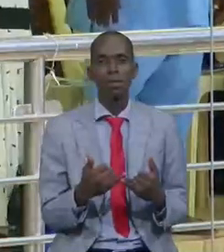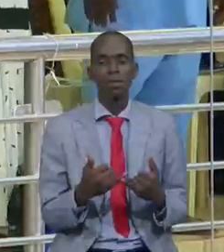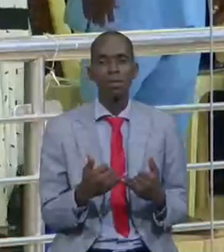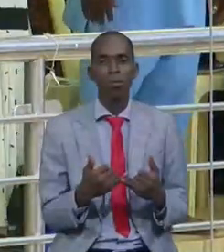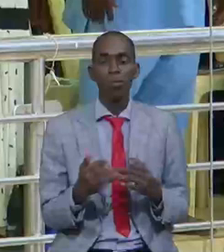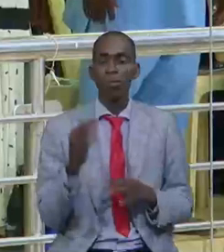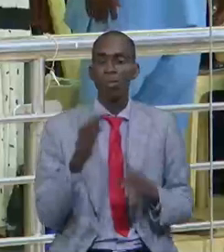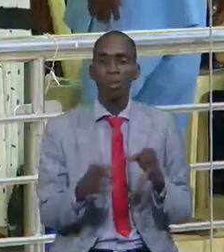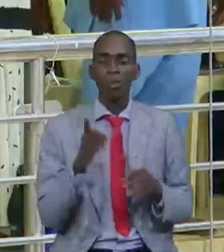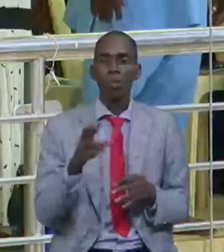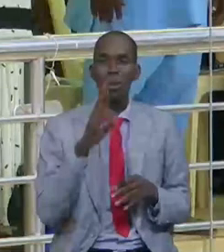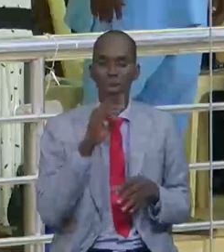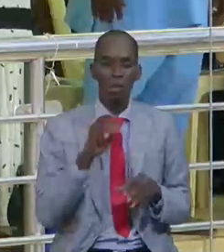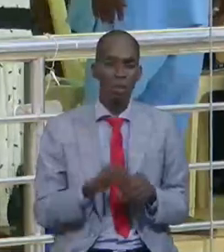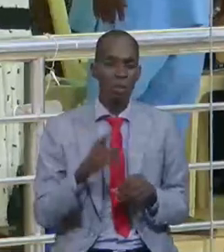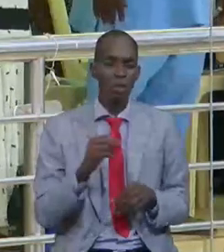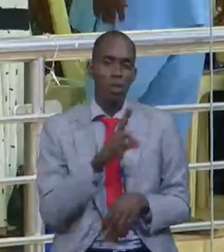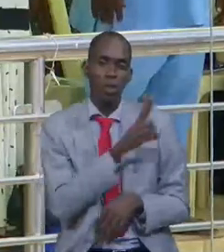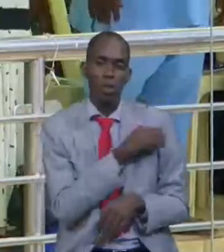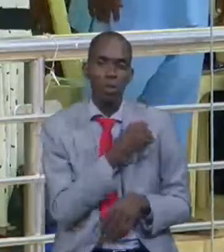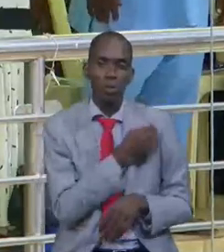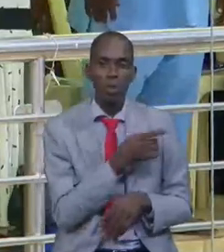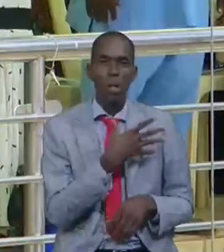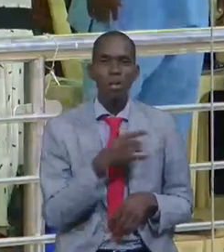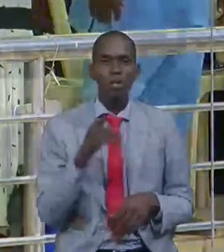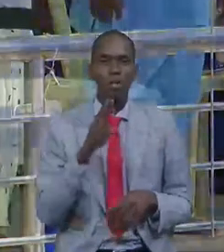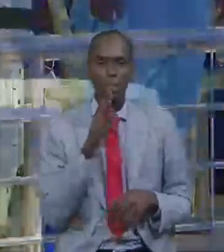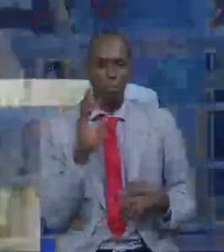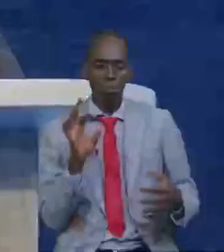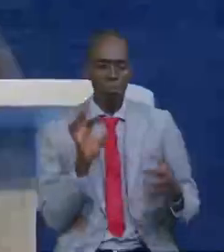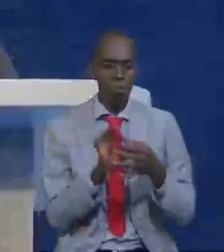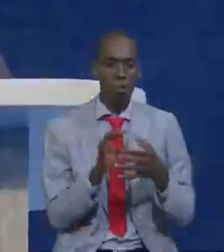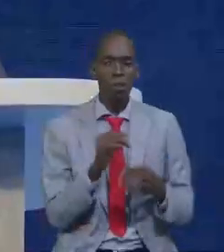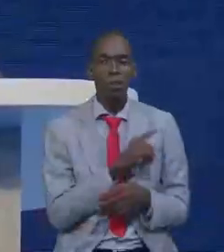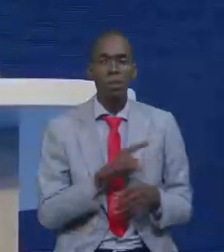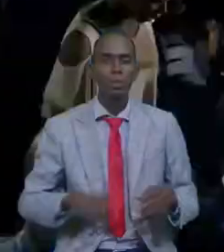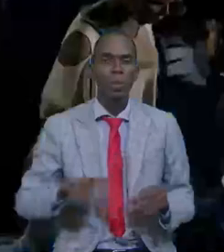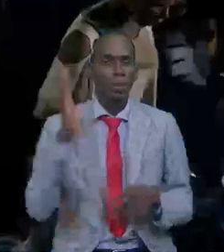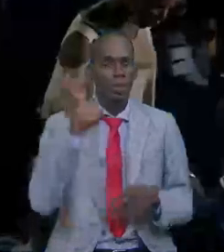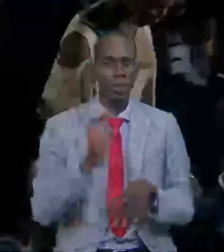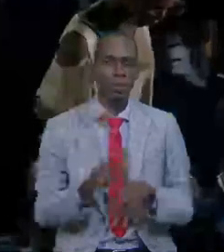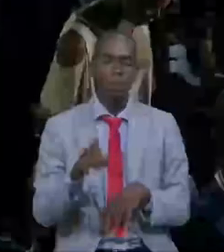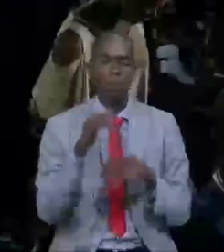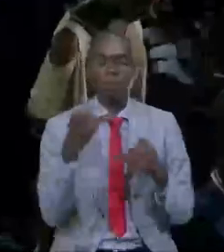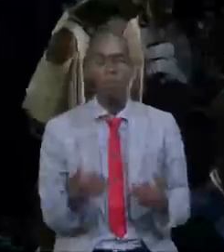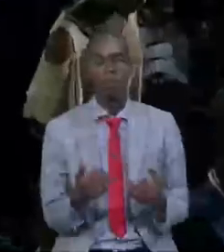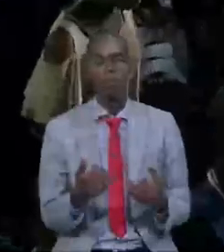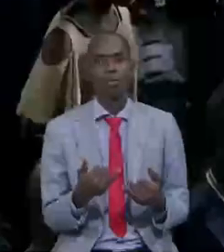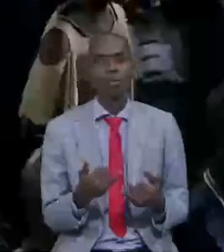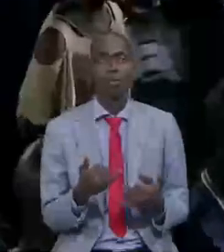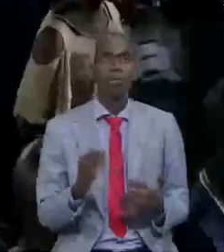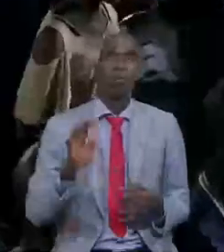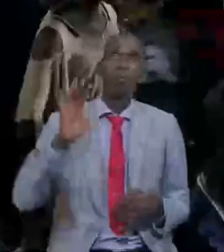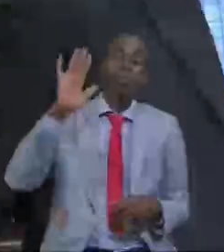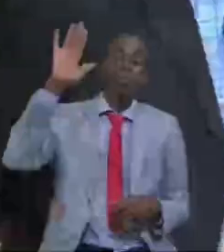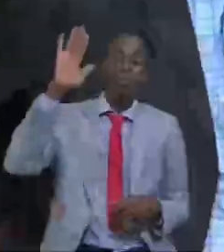l'hôpital et tu es connecté, le Seigneur va te toucher. Lève simplement une main